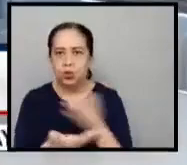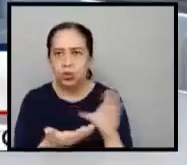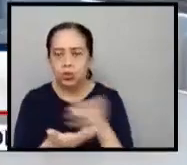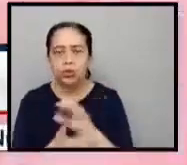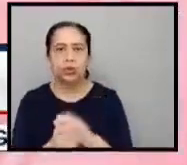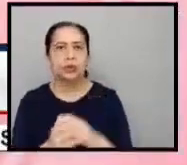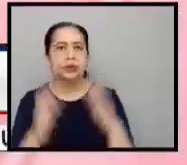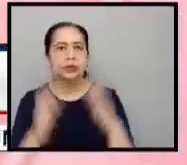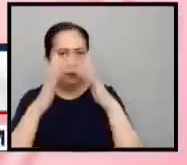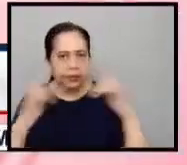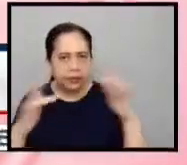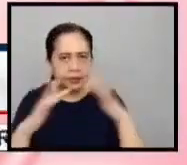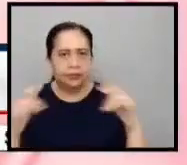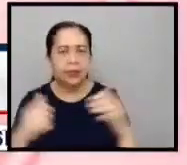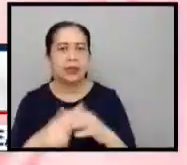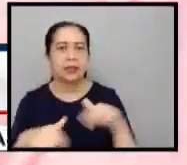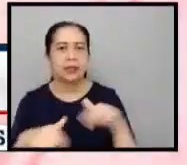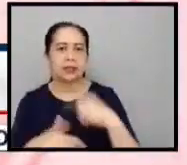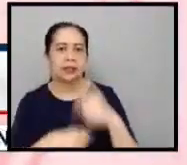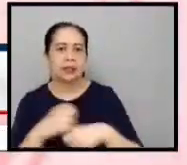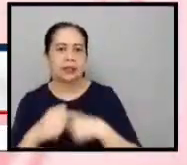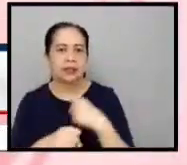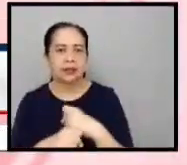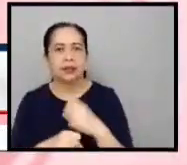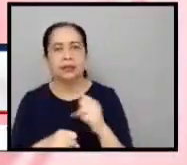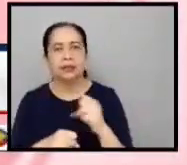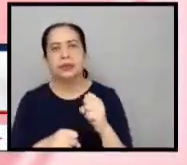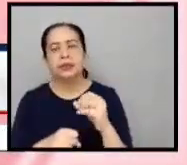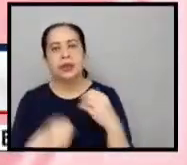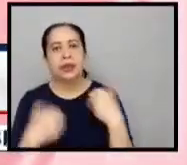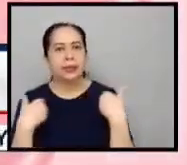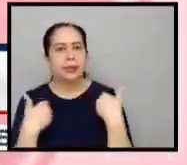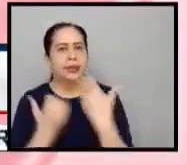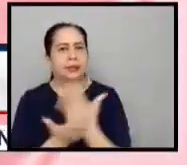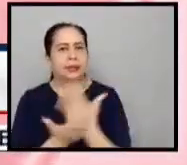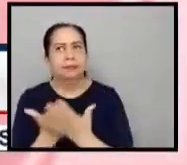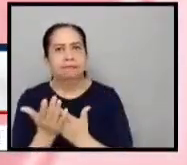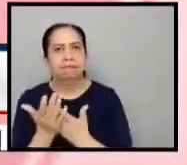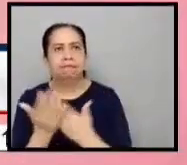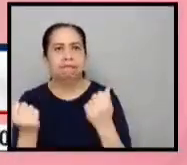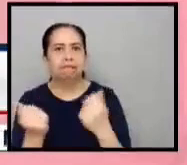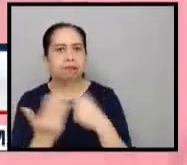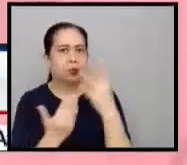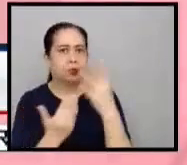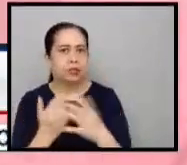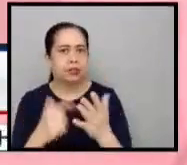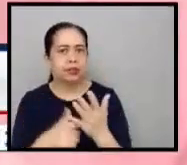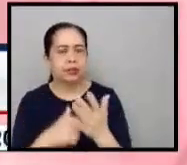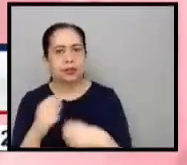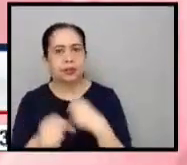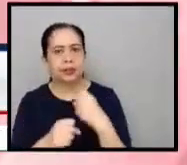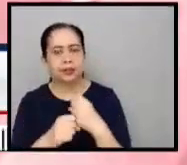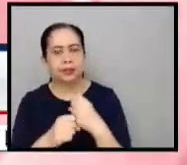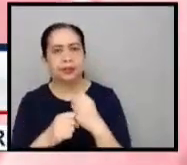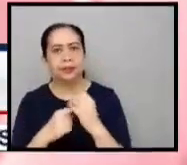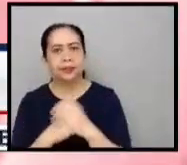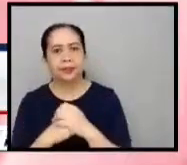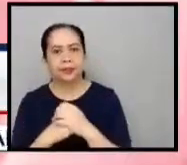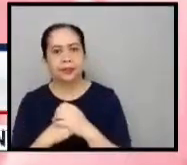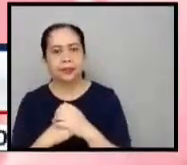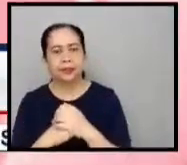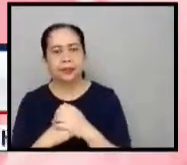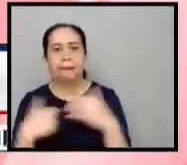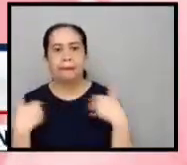po for this year. So meron po tayo, ilan po sa mga major projects po namin this year ay Bata ang Bukas,